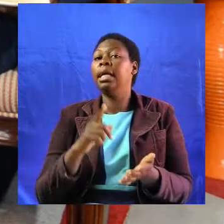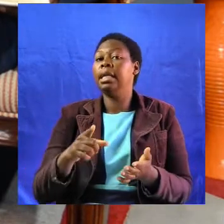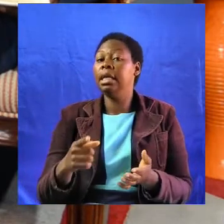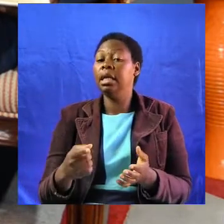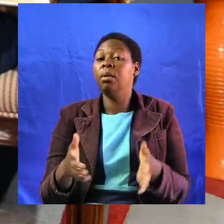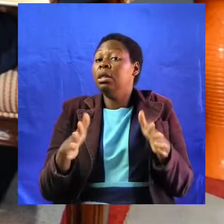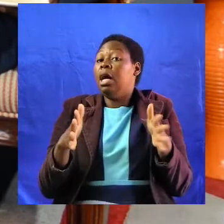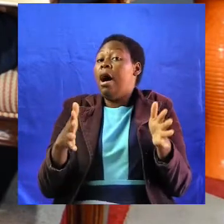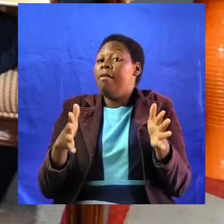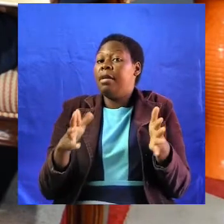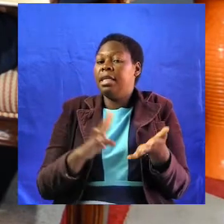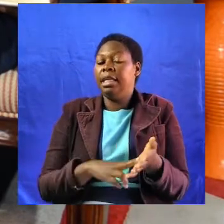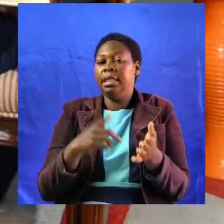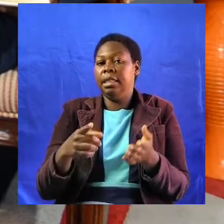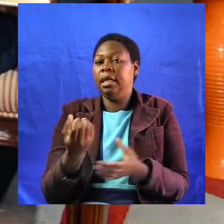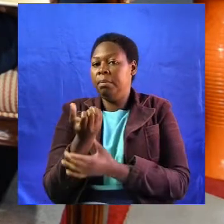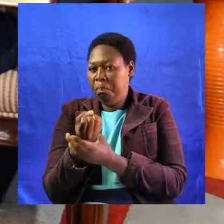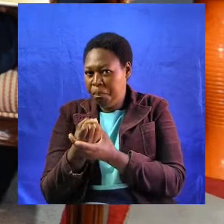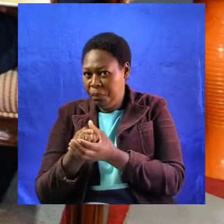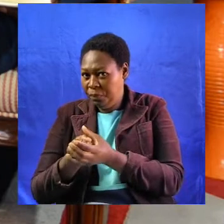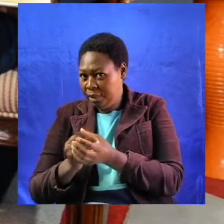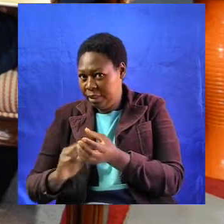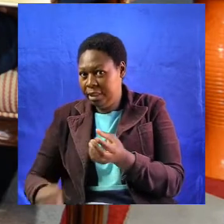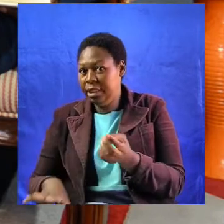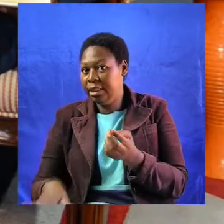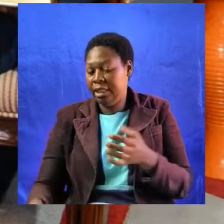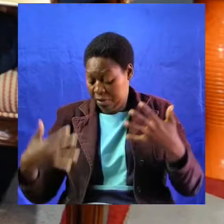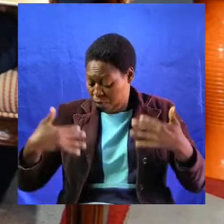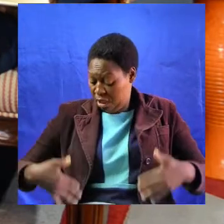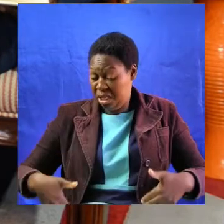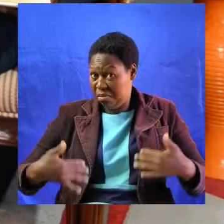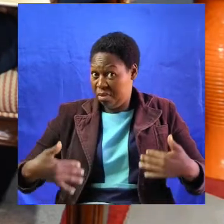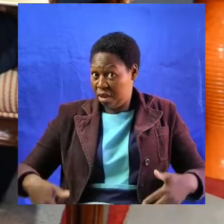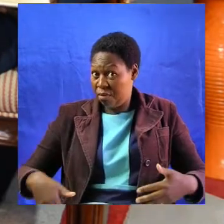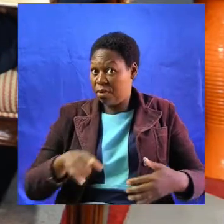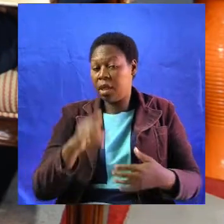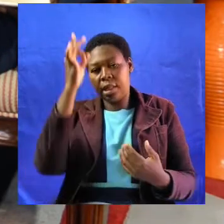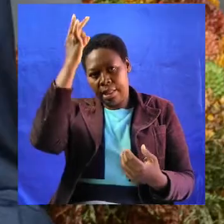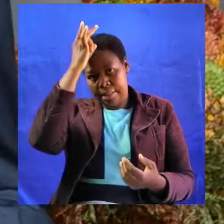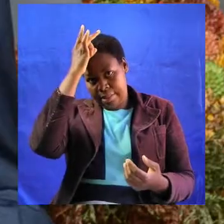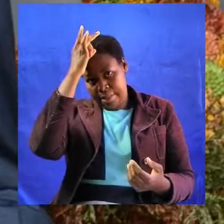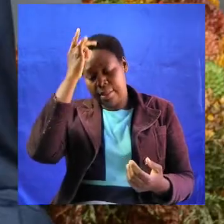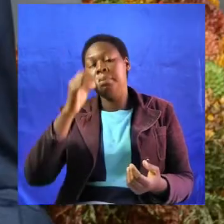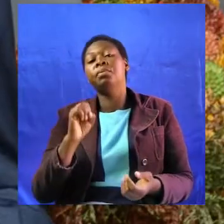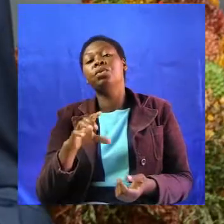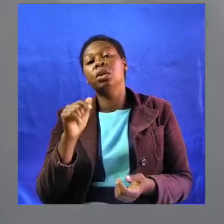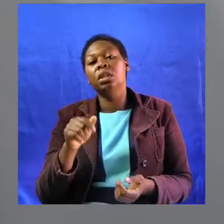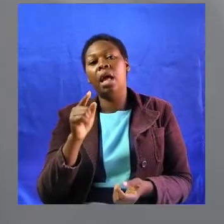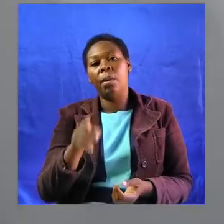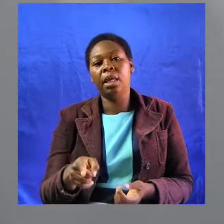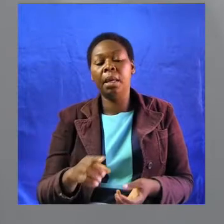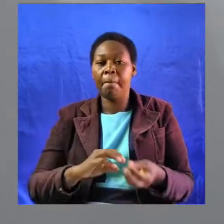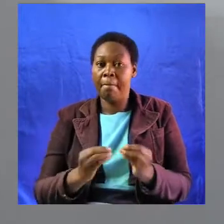chakasungunuka. Ndokwandiri kuti ari mashoko anotaura kuti mambo vakazvikanganisa pavakanga vakagara.